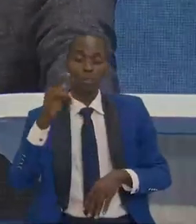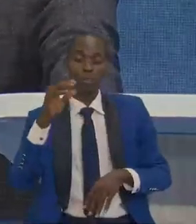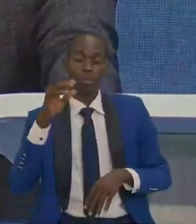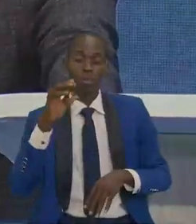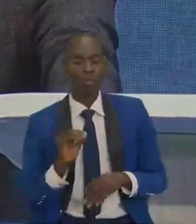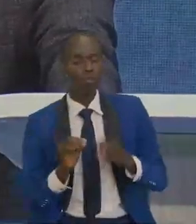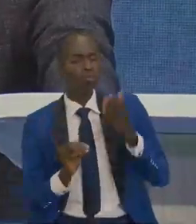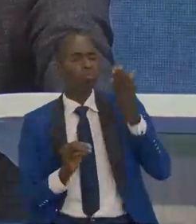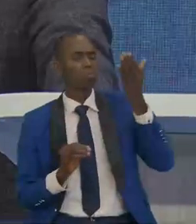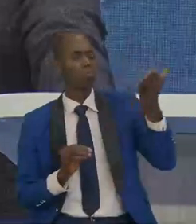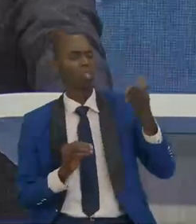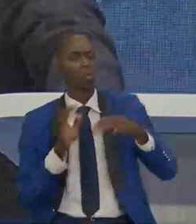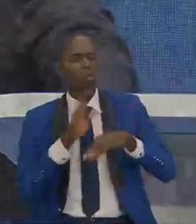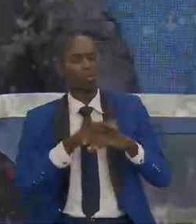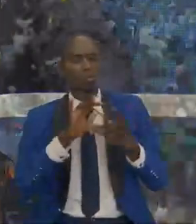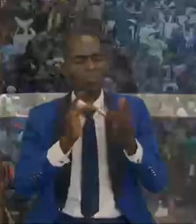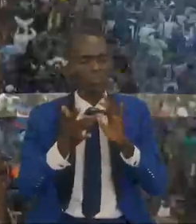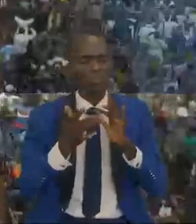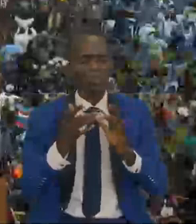ici à Lomé,